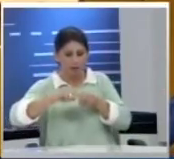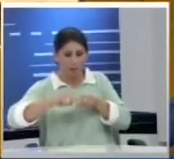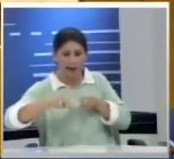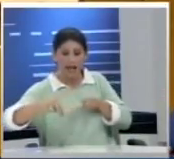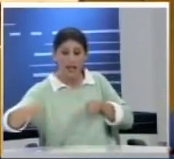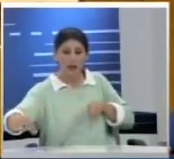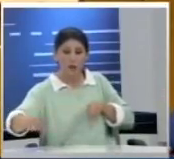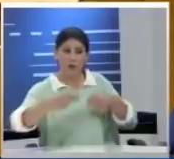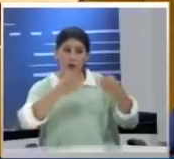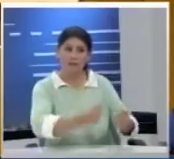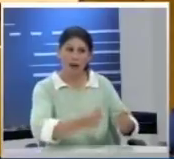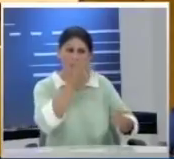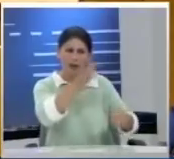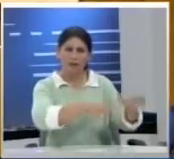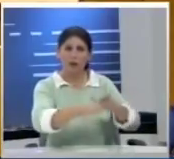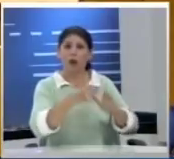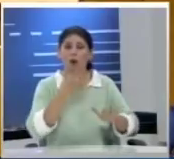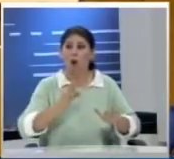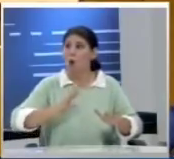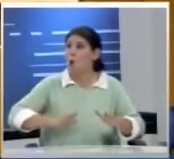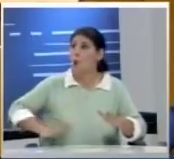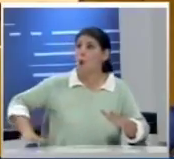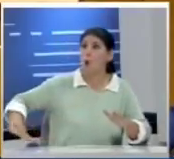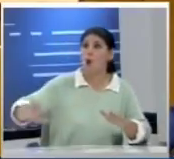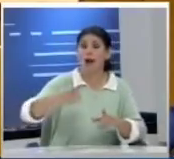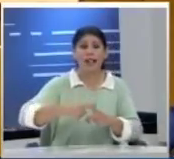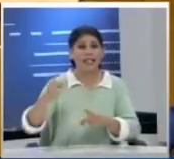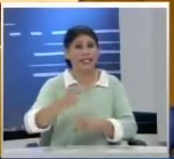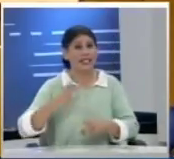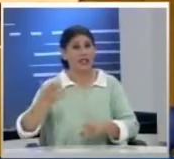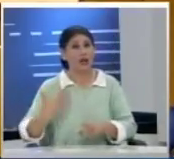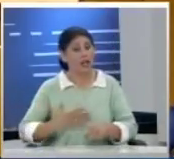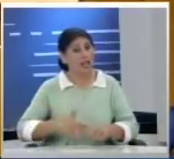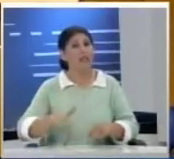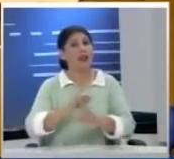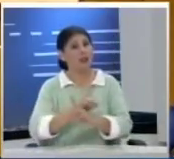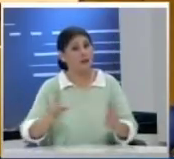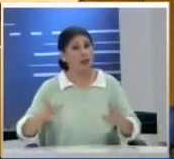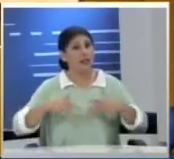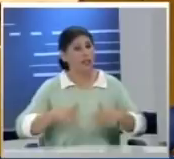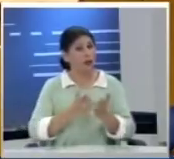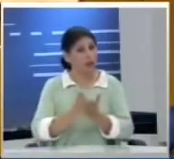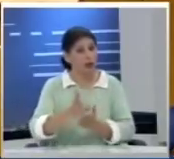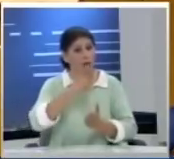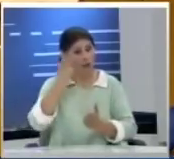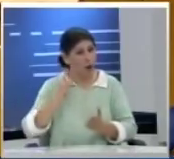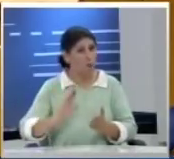ένα ευρύτερο αίτημα της ελληνικής κοινωνίας για διαφάνεια, κράτος δικαίου,